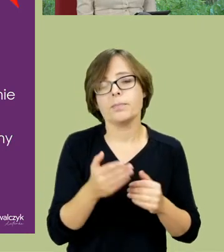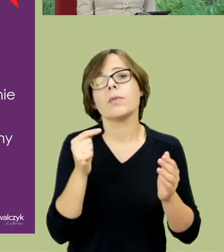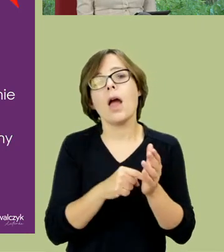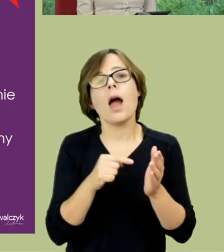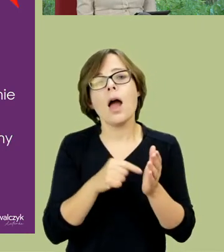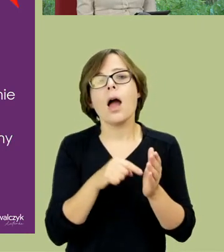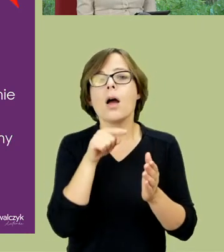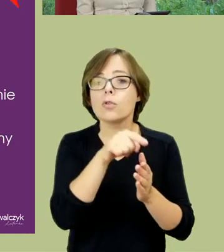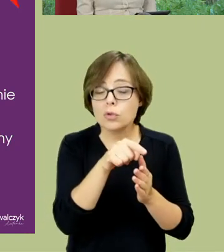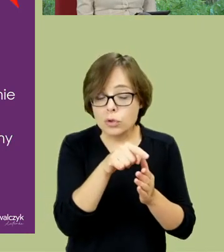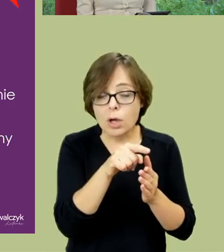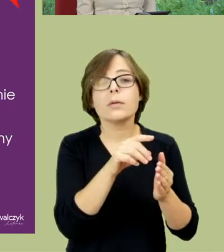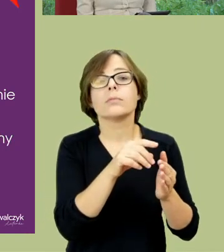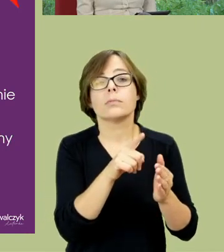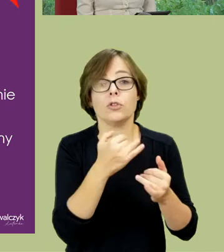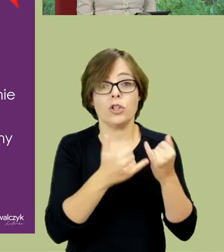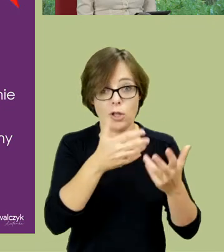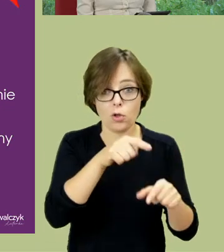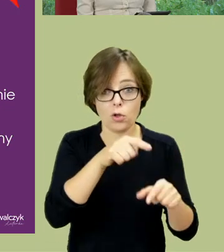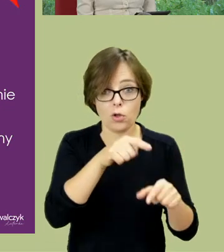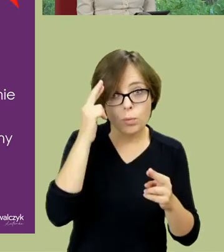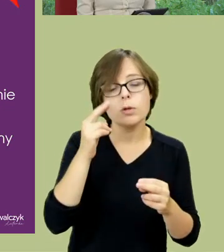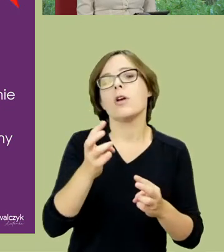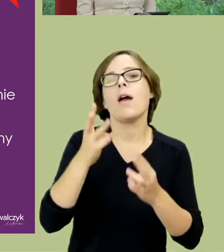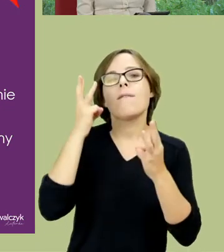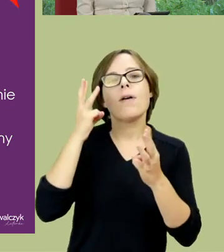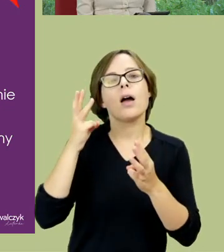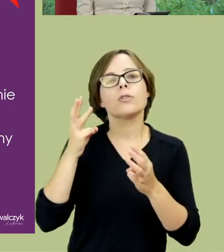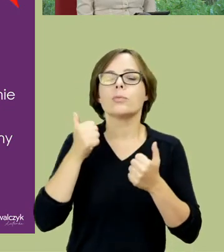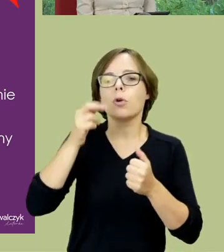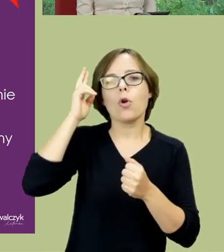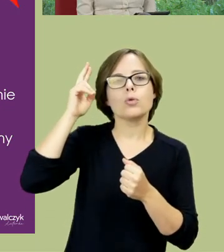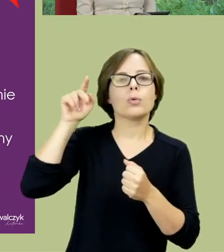Polki. I my ją kojarzymy głównie